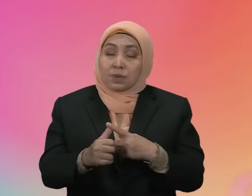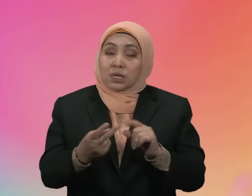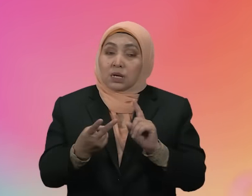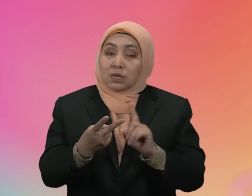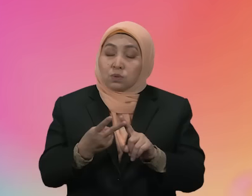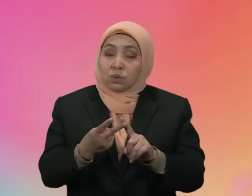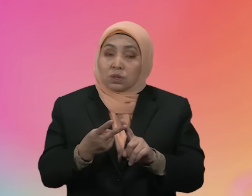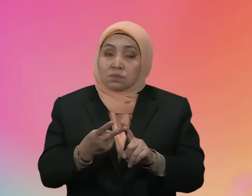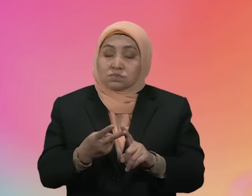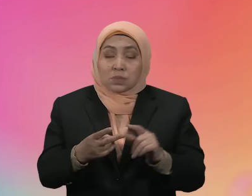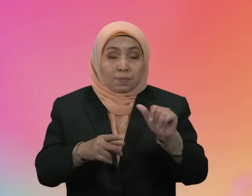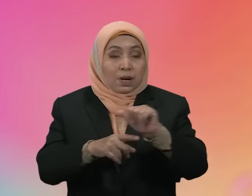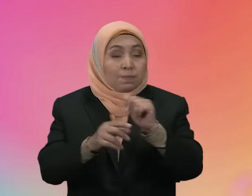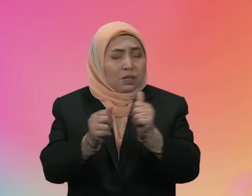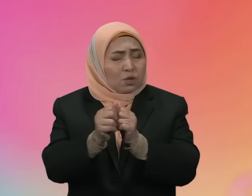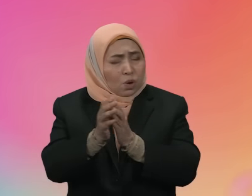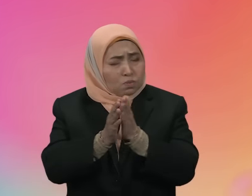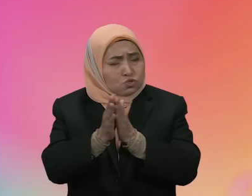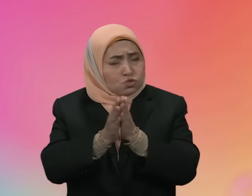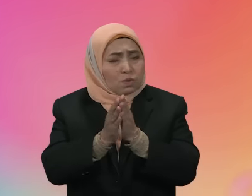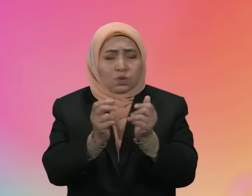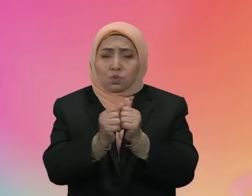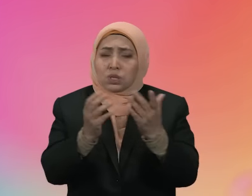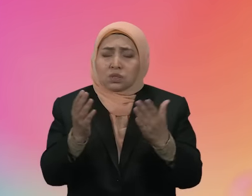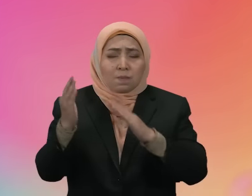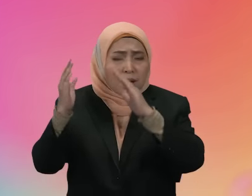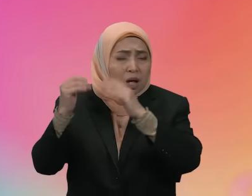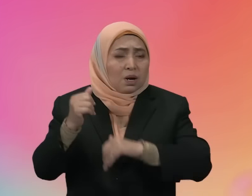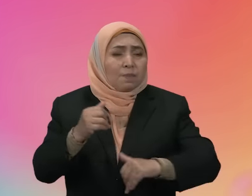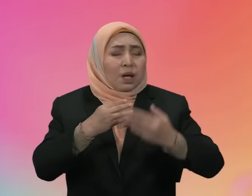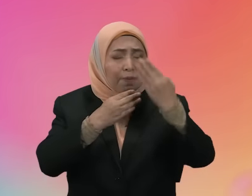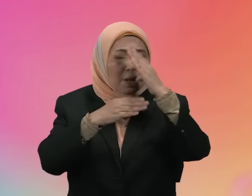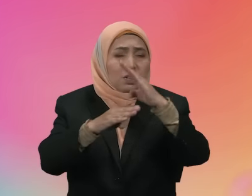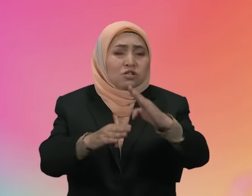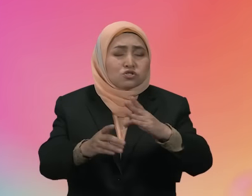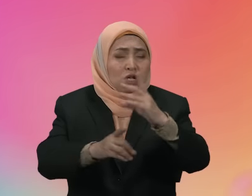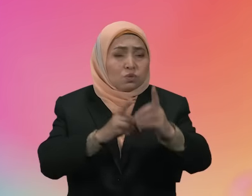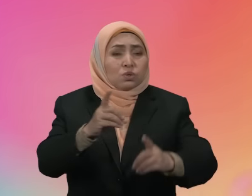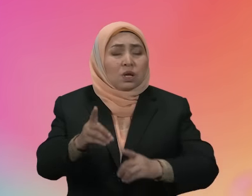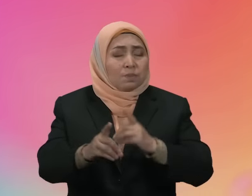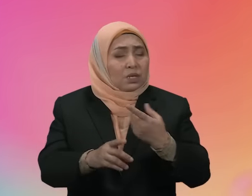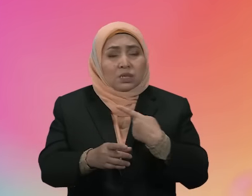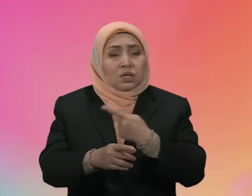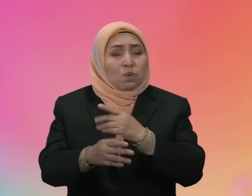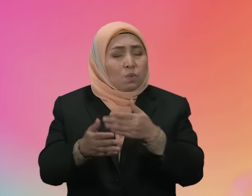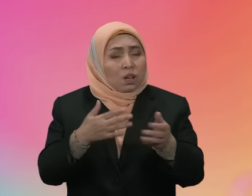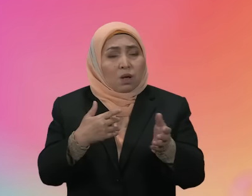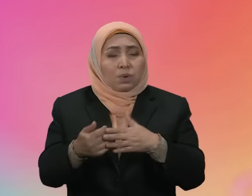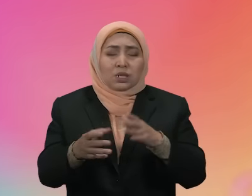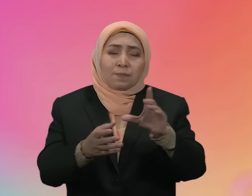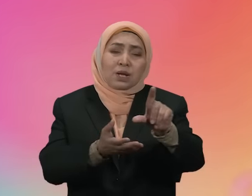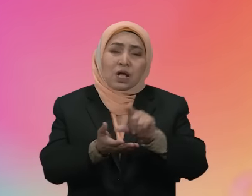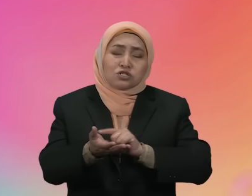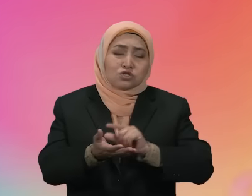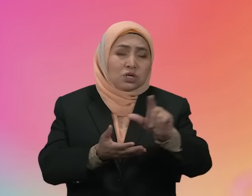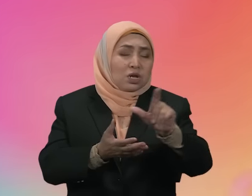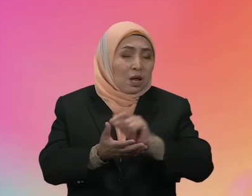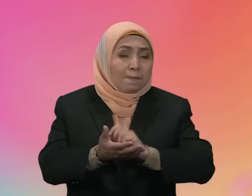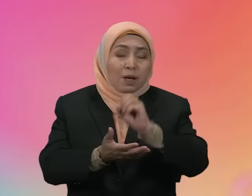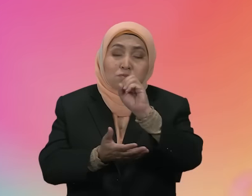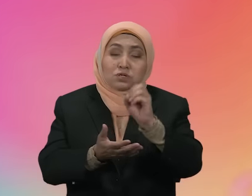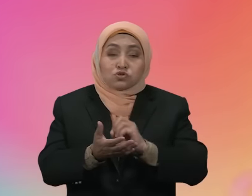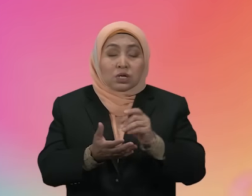kedua, beramal dengan bersungguh-sungguh tanpa mengharapkan balasan duniawi. Ya, kita walaupun kita mungkin dapat gaji ke, dapat komisen ke apa